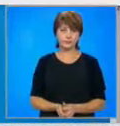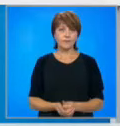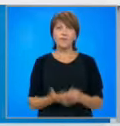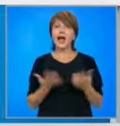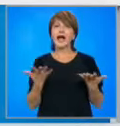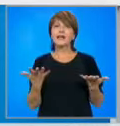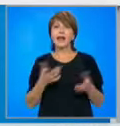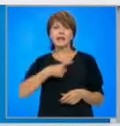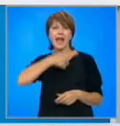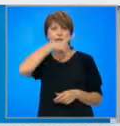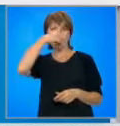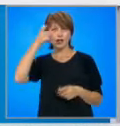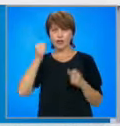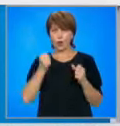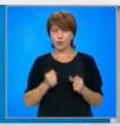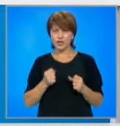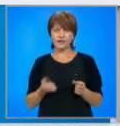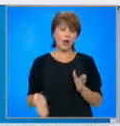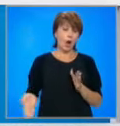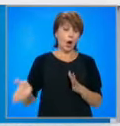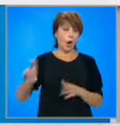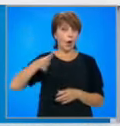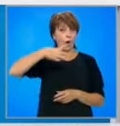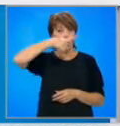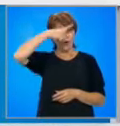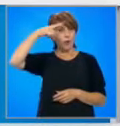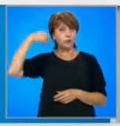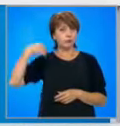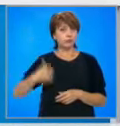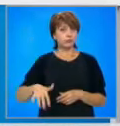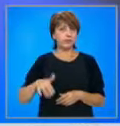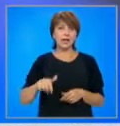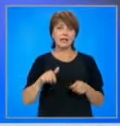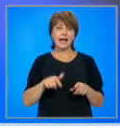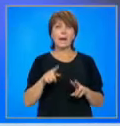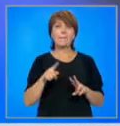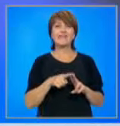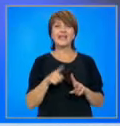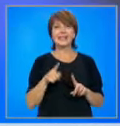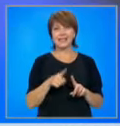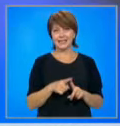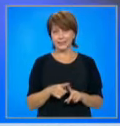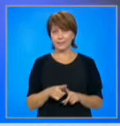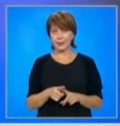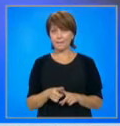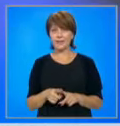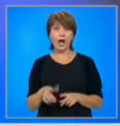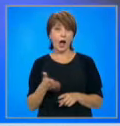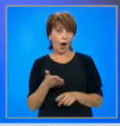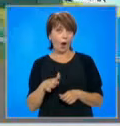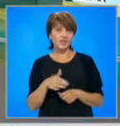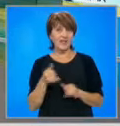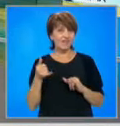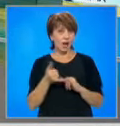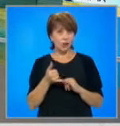А къде днес беше най-горещо и очакват ли ни още жеги? В студиото е Павлета Тързийска. Добър вечер! Добър вечер! Освен в